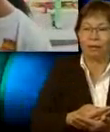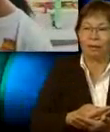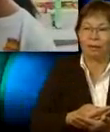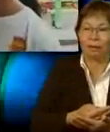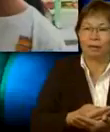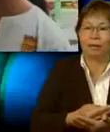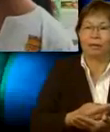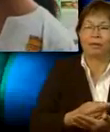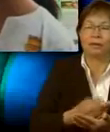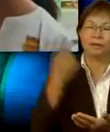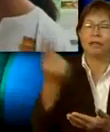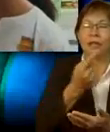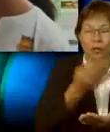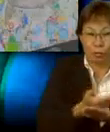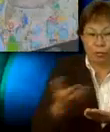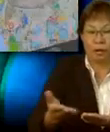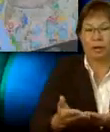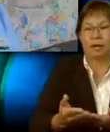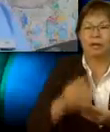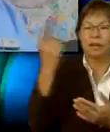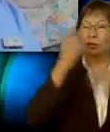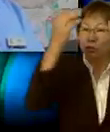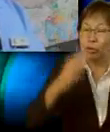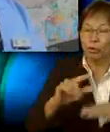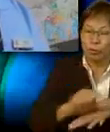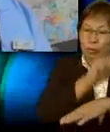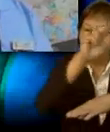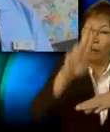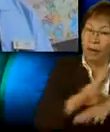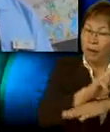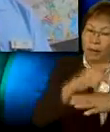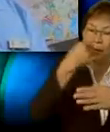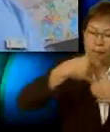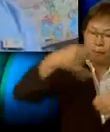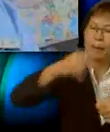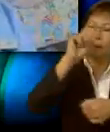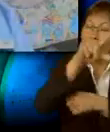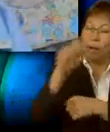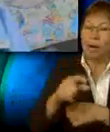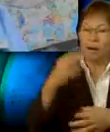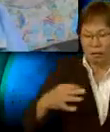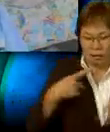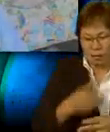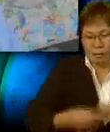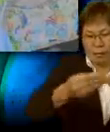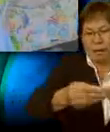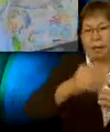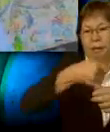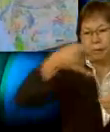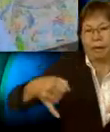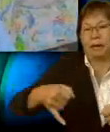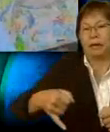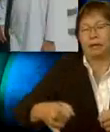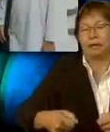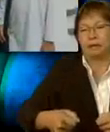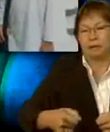Selalunya cikgu ni pakai pen mahal-mahal. Tak adalah. Selalunya, kalau kita bagi hadiah pada cikgu tu, mesti cikgu tu